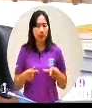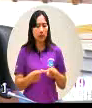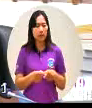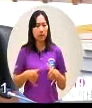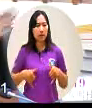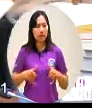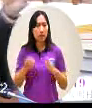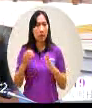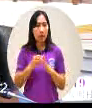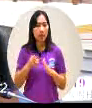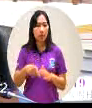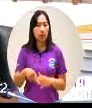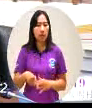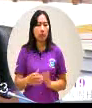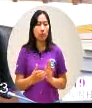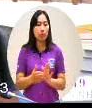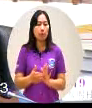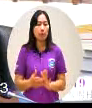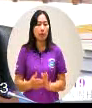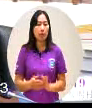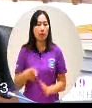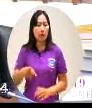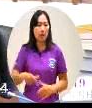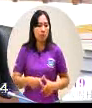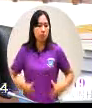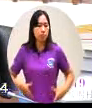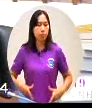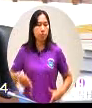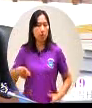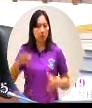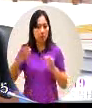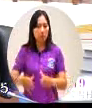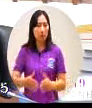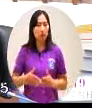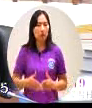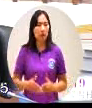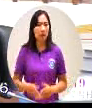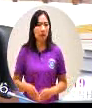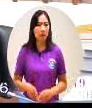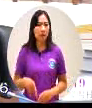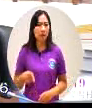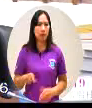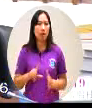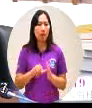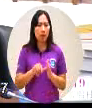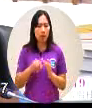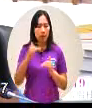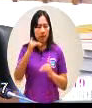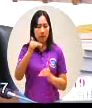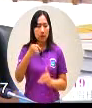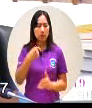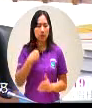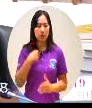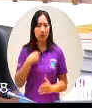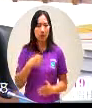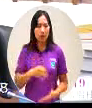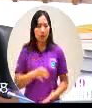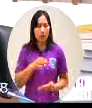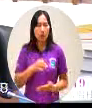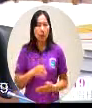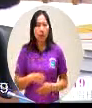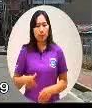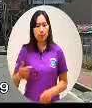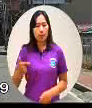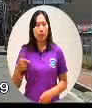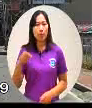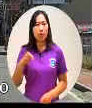长讲，讲你真有魄力嘛，就是要甲装嘛。哦，路顶无预算，迄伊个代志嘛。 哦，时间的关系，我驾车阿伯二弟，我做较紧的来，电